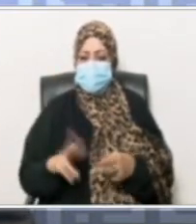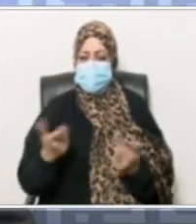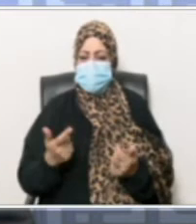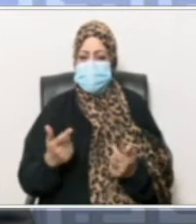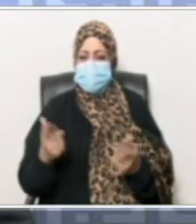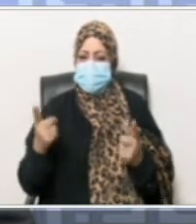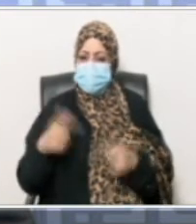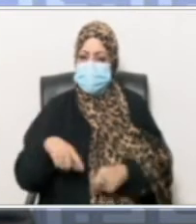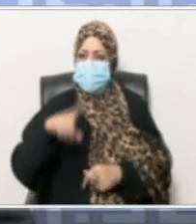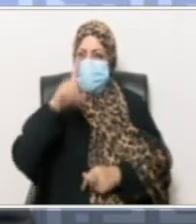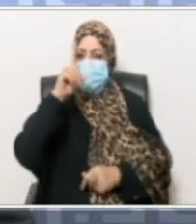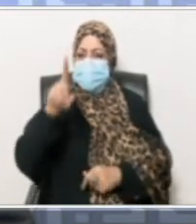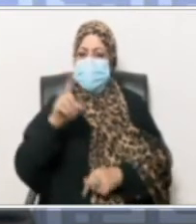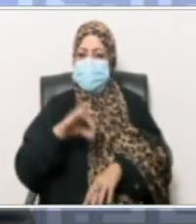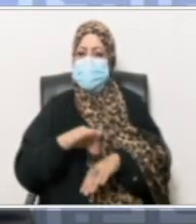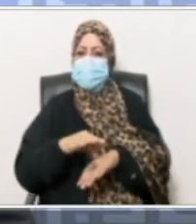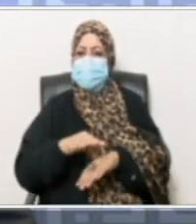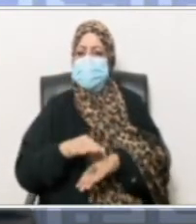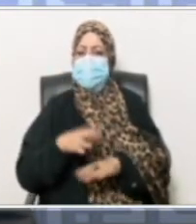المؤمنين على القتال.